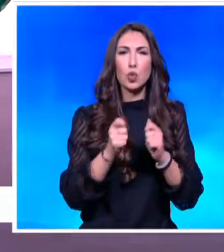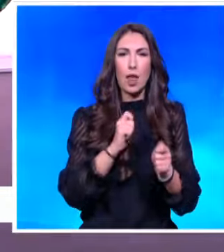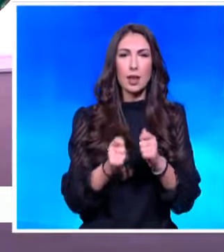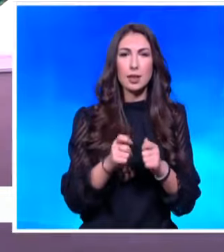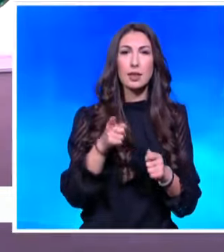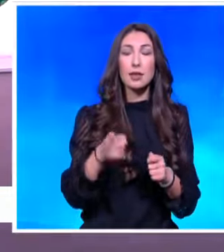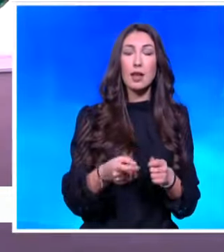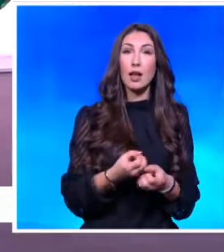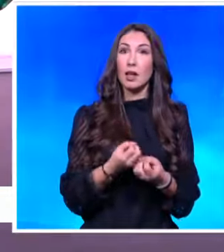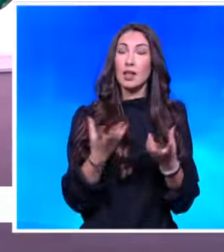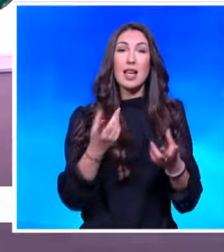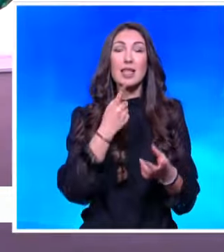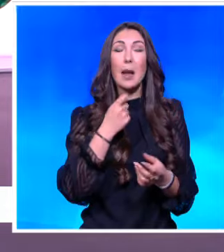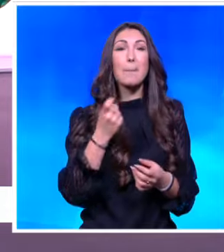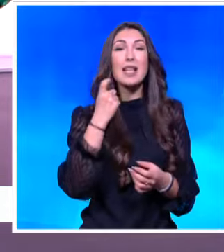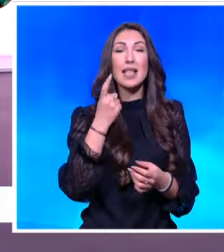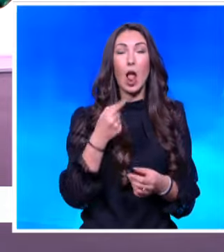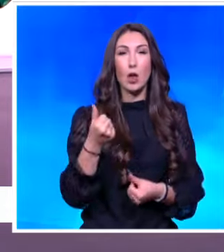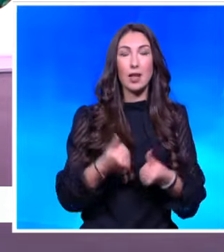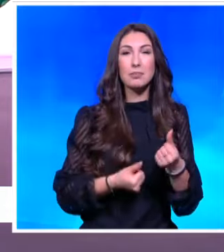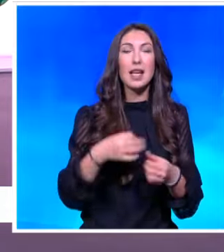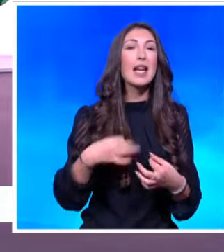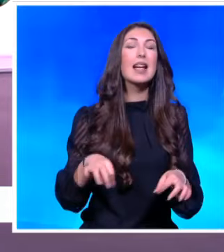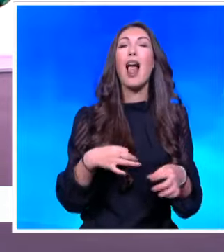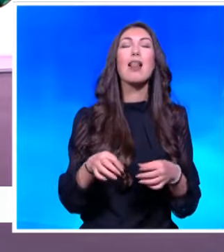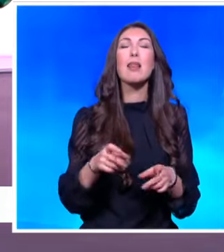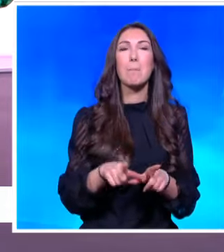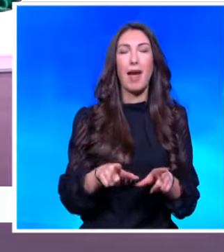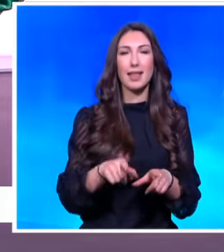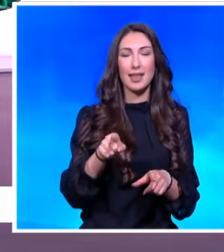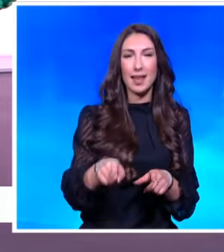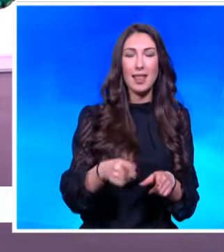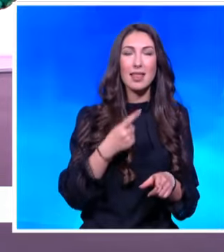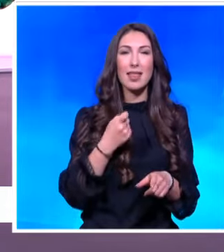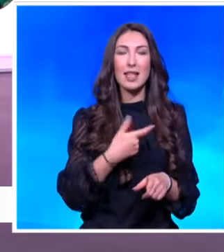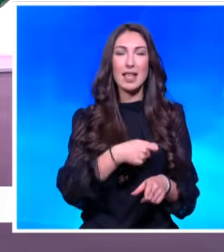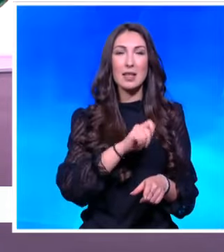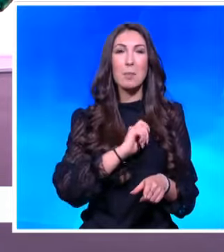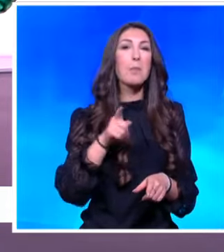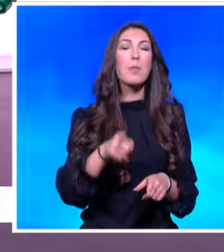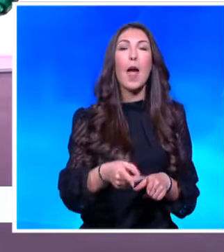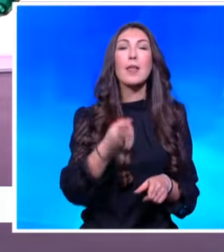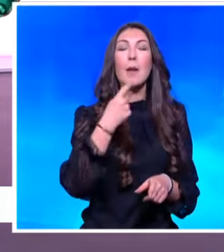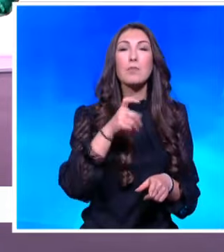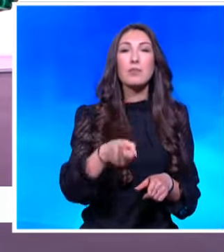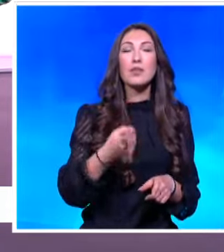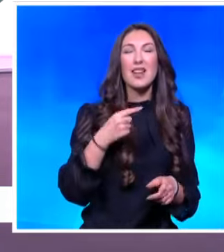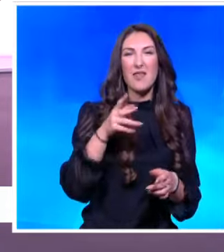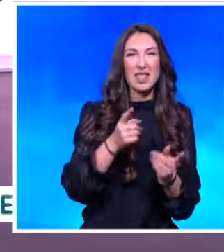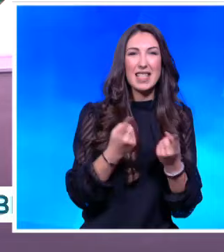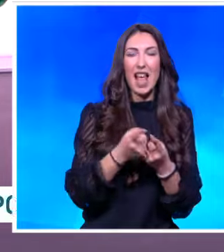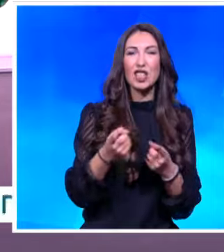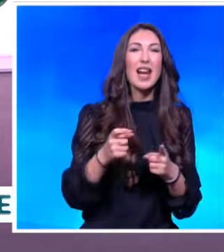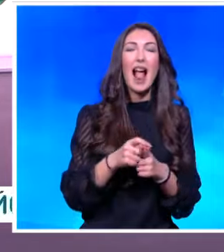Лъч надежда за Барселона и Жирона в битката с Реал Мадрид за титлата в Испания. Отборът на Карло Анчелоти стъпи на криво при гостуването си на